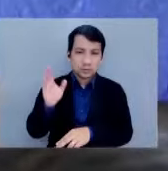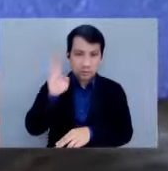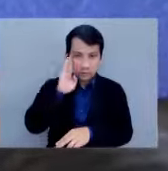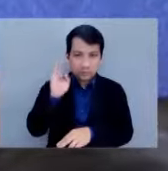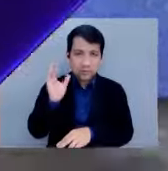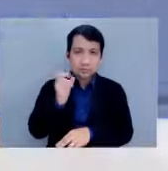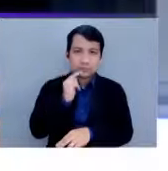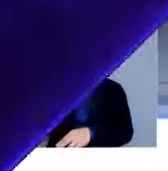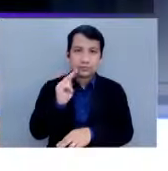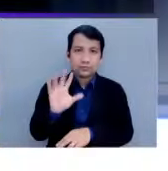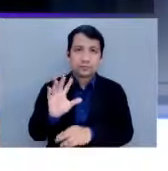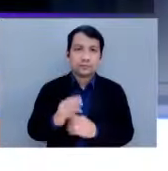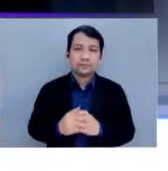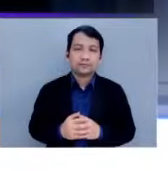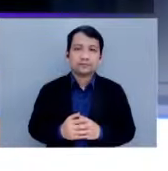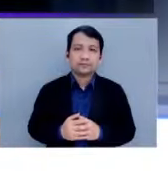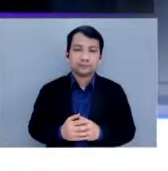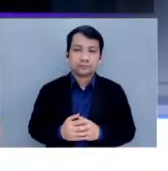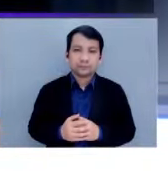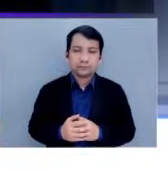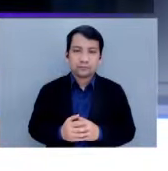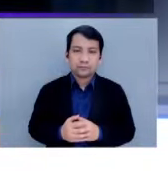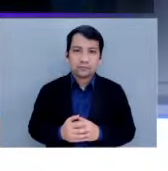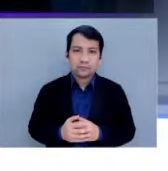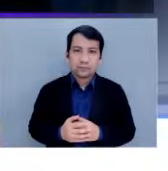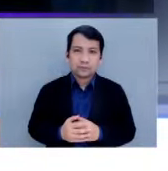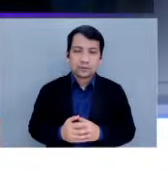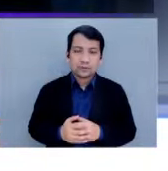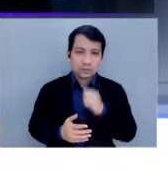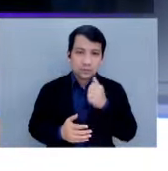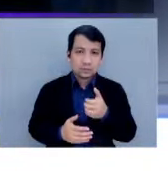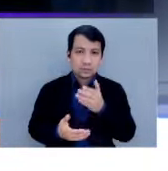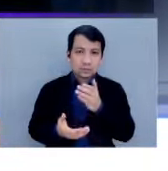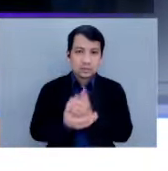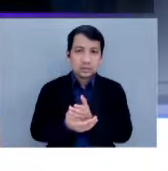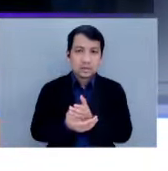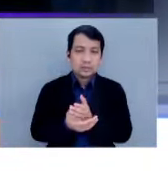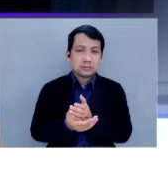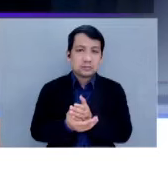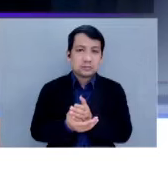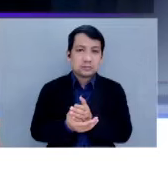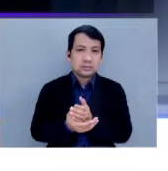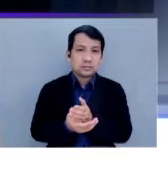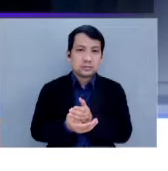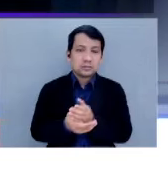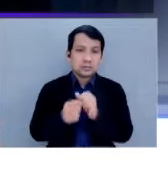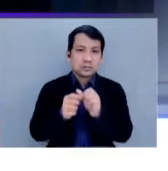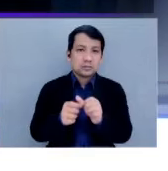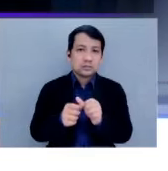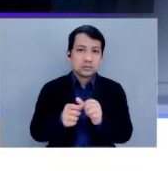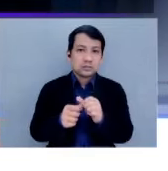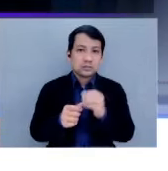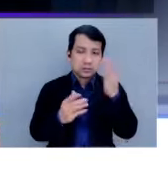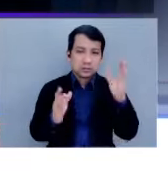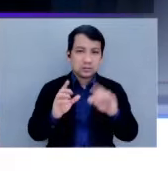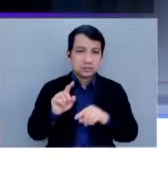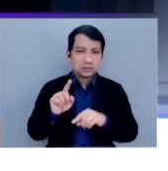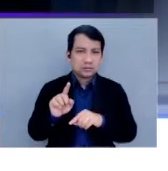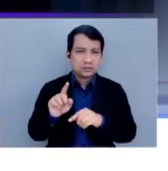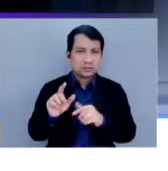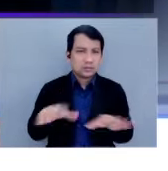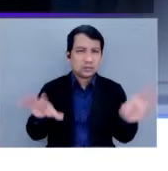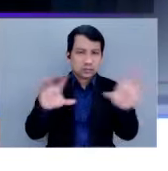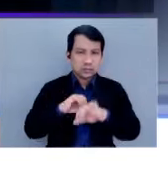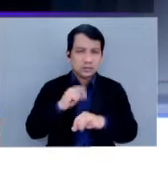News 5. Pepreno muna bukas ang tigil pasada ng grupong Piston at Manibela. Pero hindi pa raw tapos ang laban